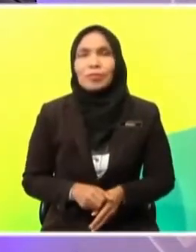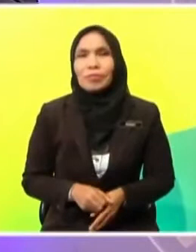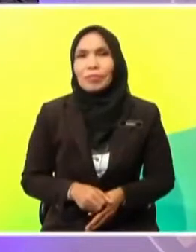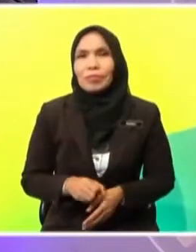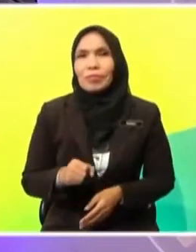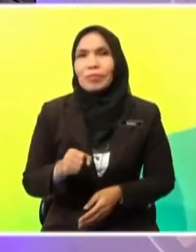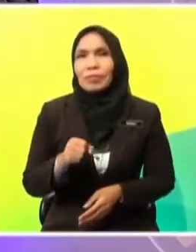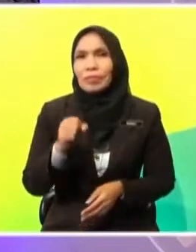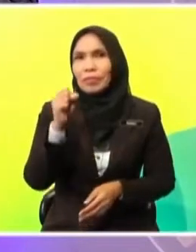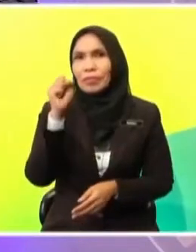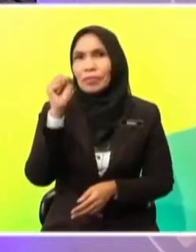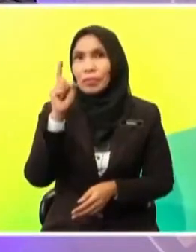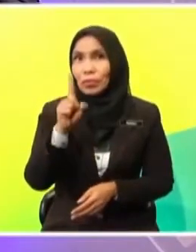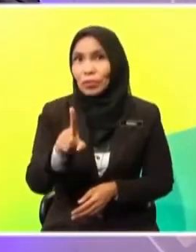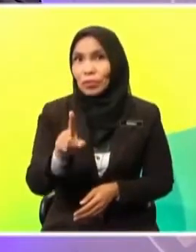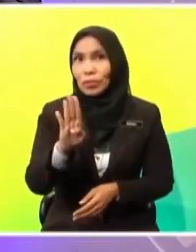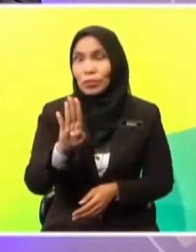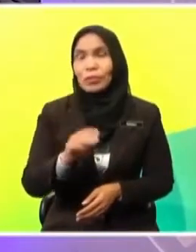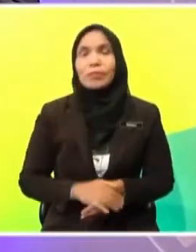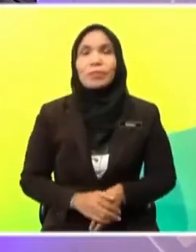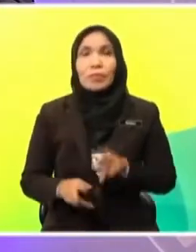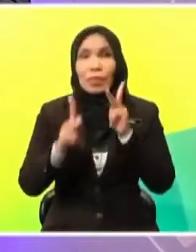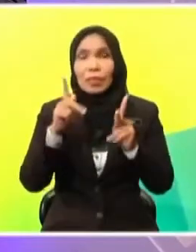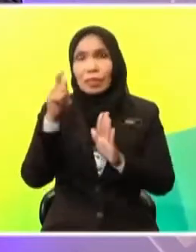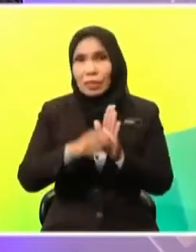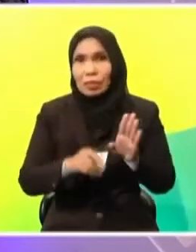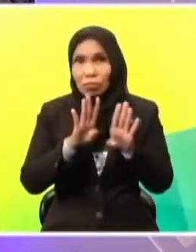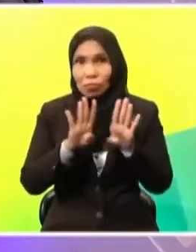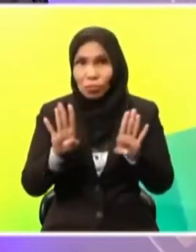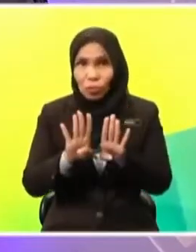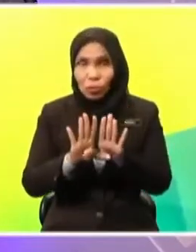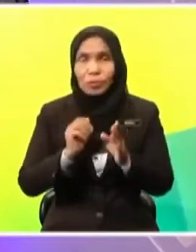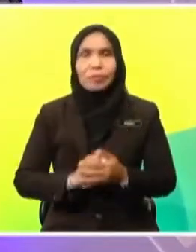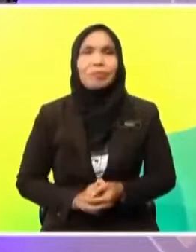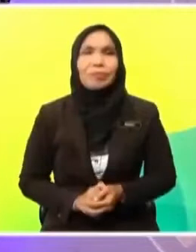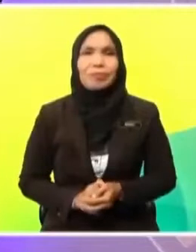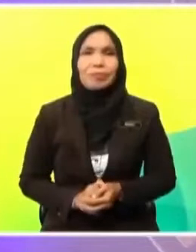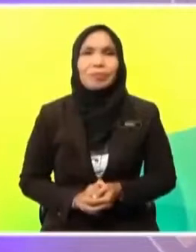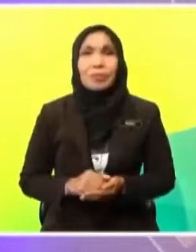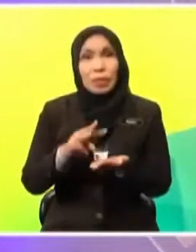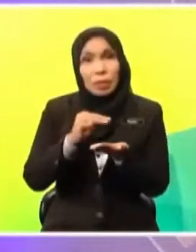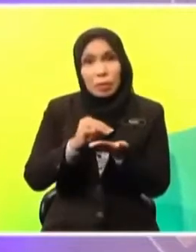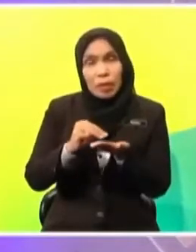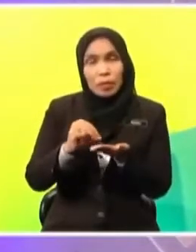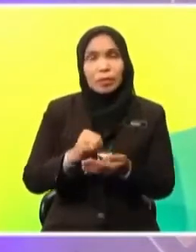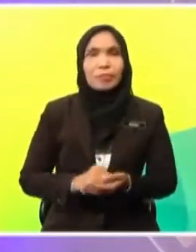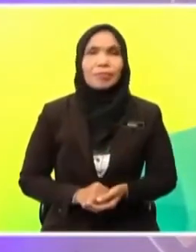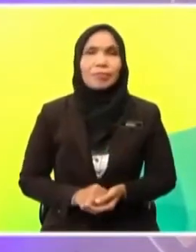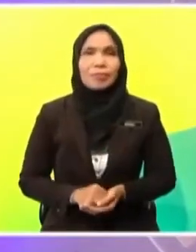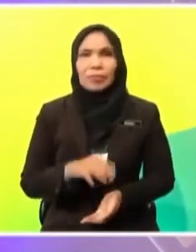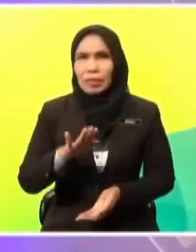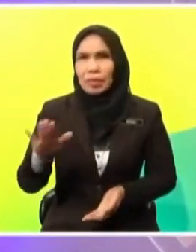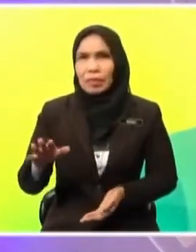suka tertutup selepas ini saya akan batang kayu Apakah yang dia kenal pasti aku kah masukkan dan anak-anak murid di rumah